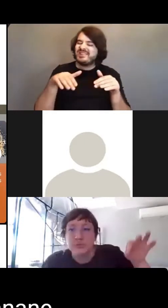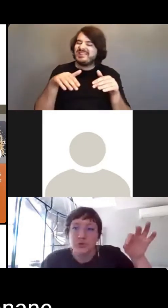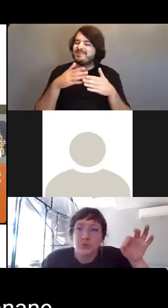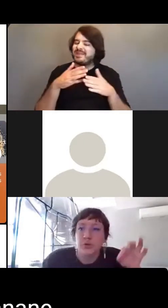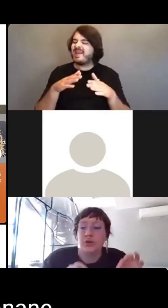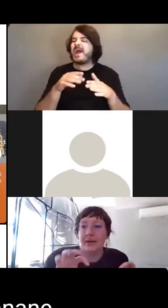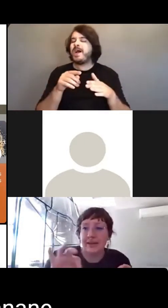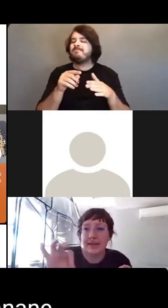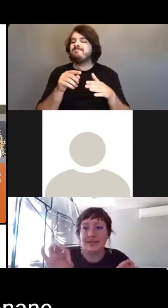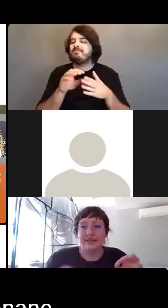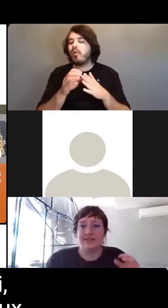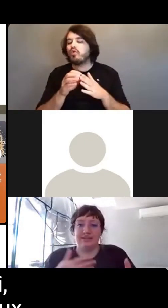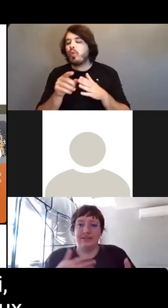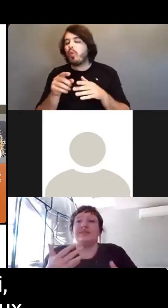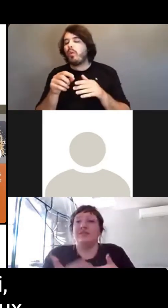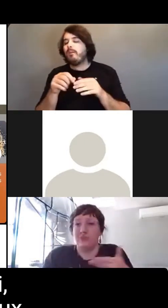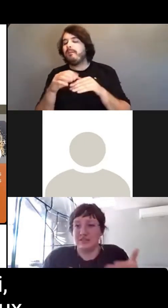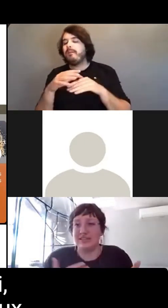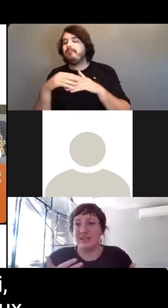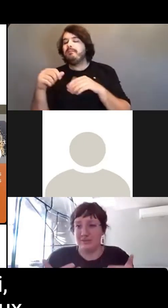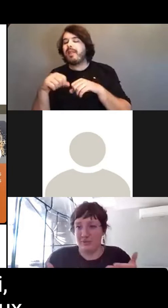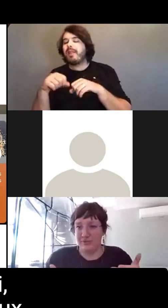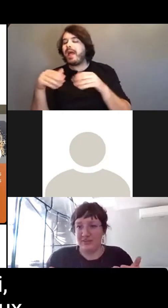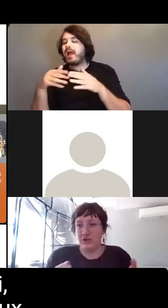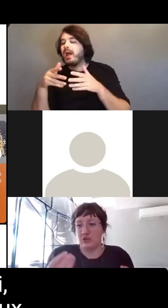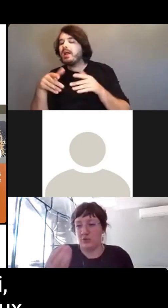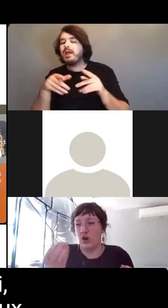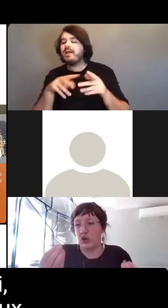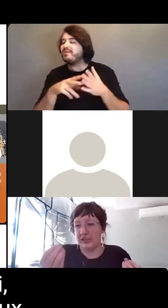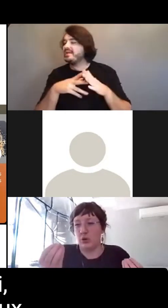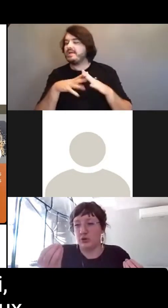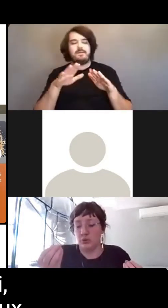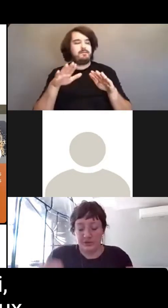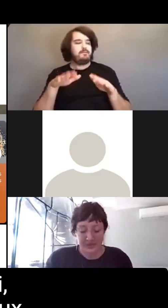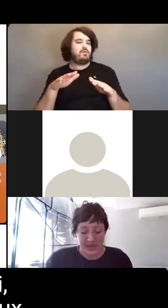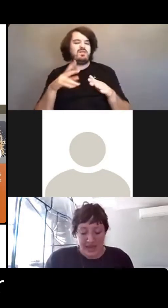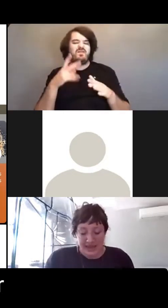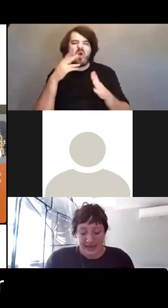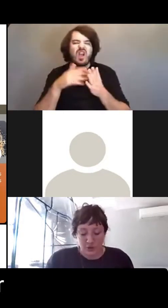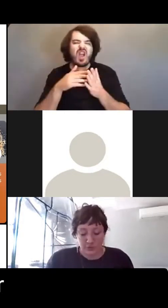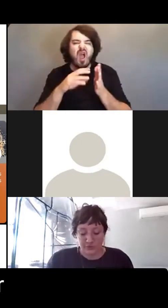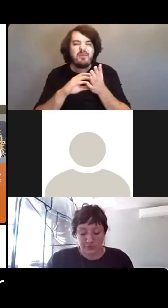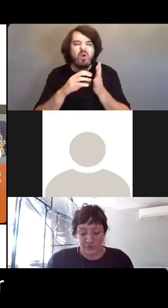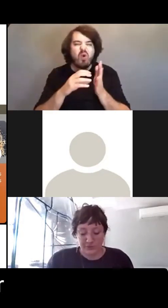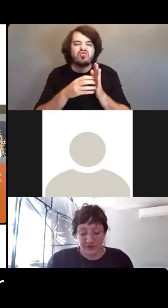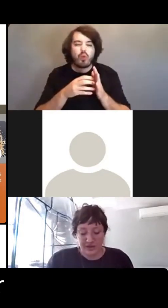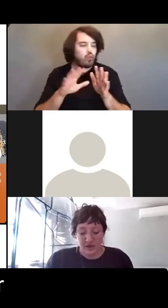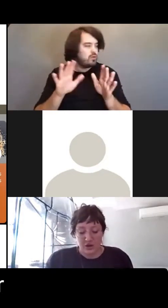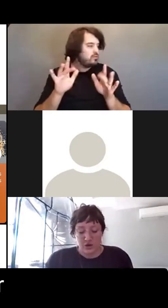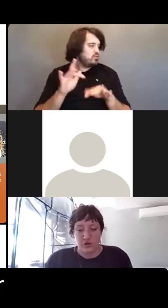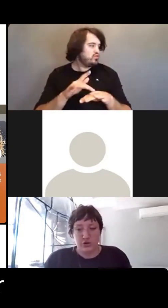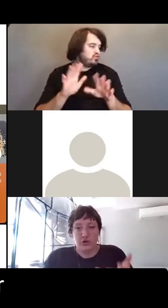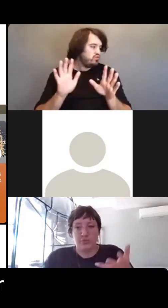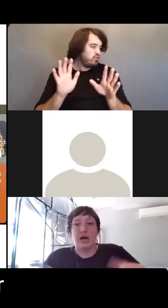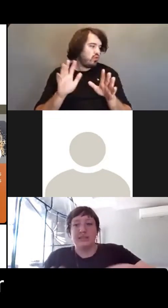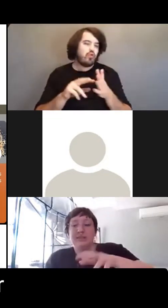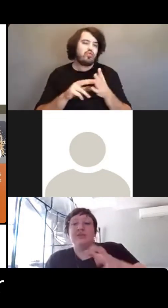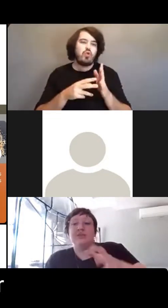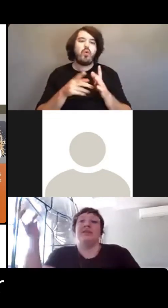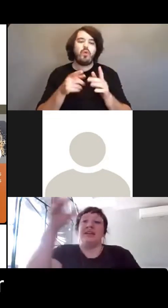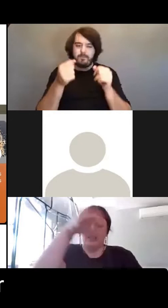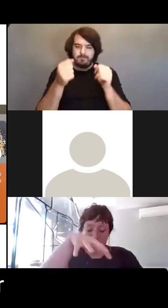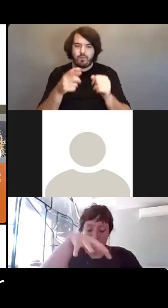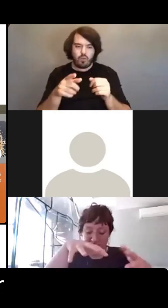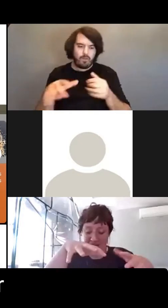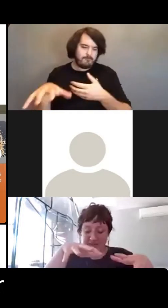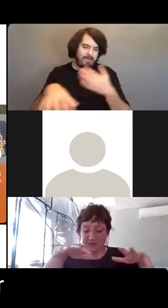un petit morceau de peau de banane. Ça veut dire qu'il n'est pas fini lorsqu'on voit encore des morceaux. Là. Et donc, vous pouvez le brasser puis